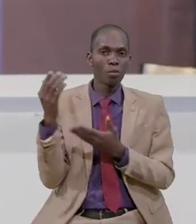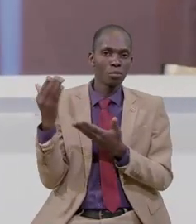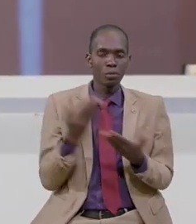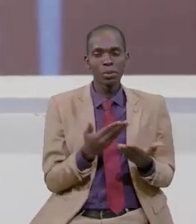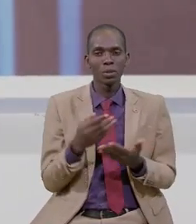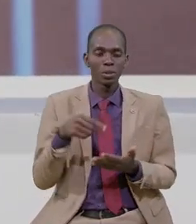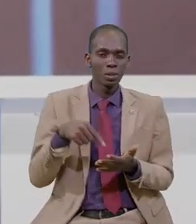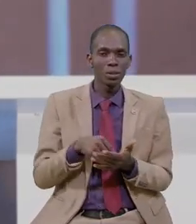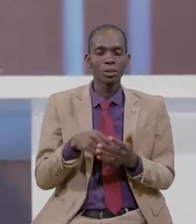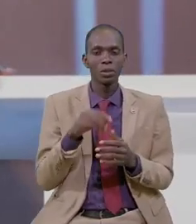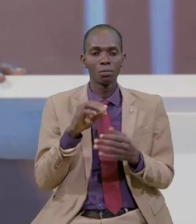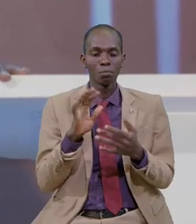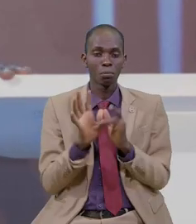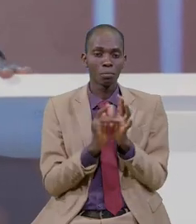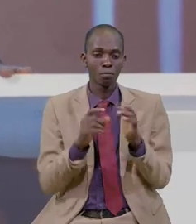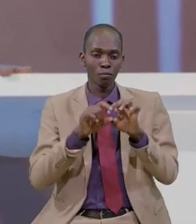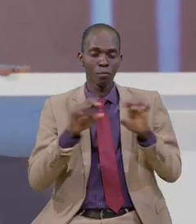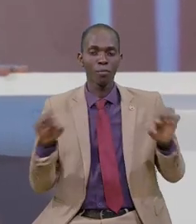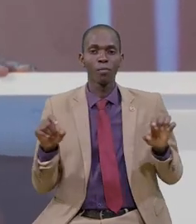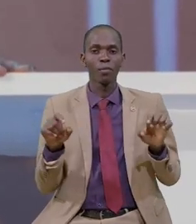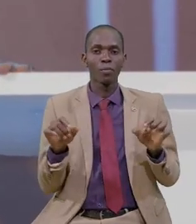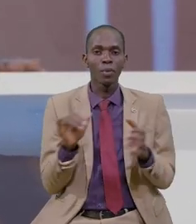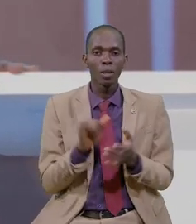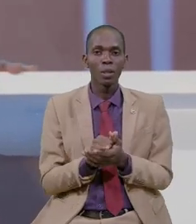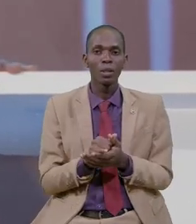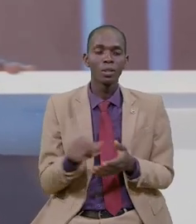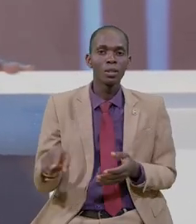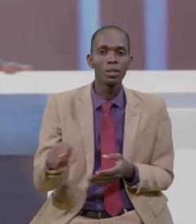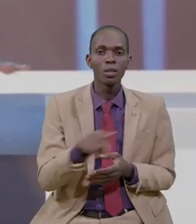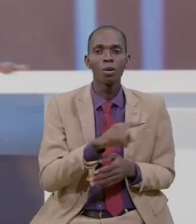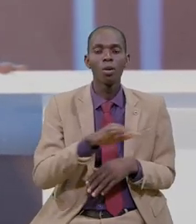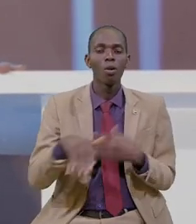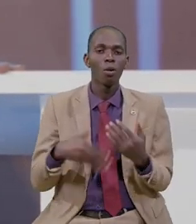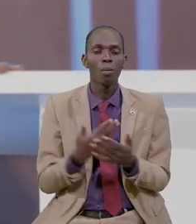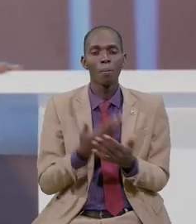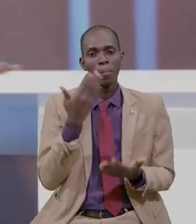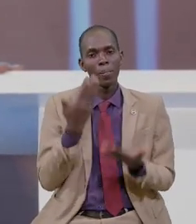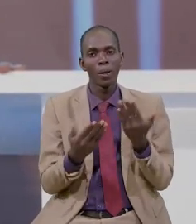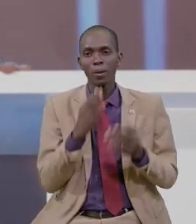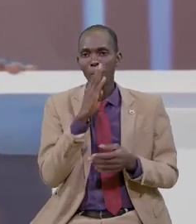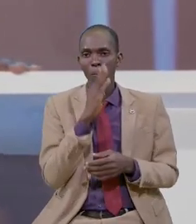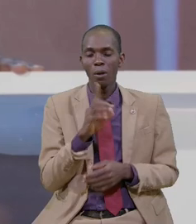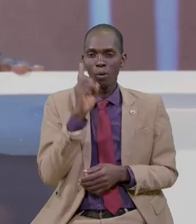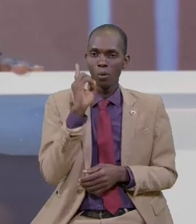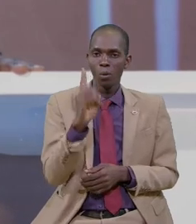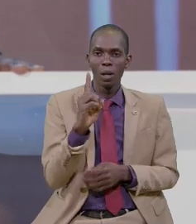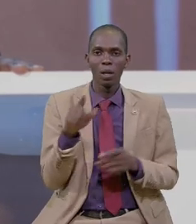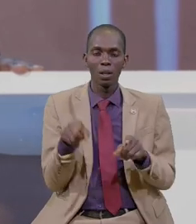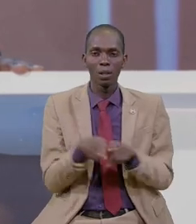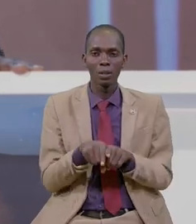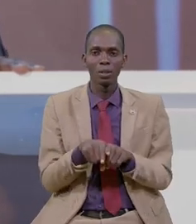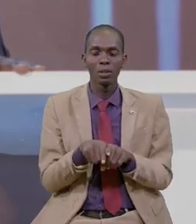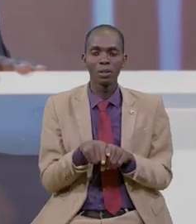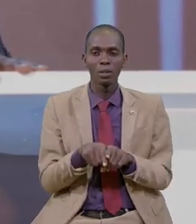pour que cela soit mis en, au devant de la scène et que, afin que tout soit un, comme